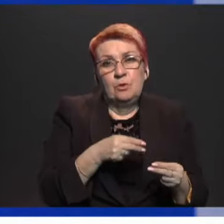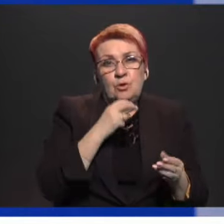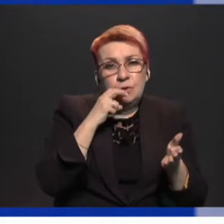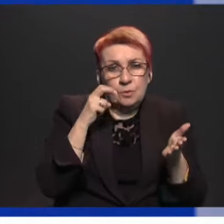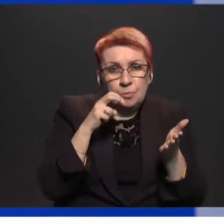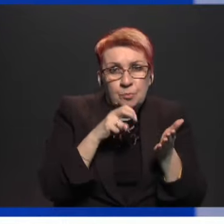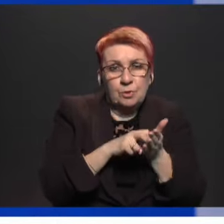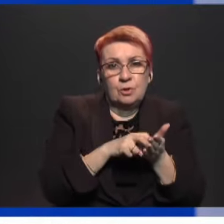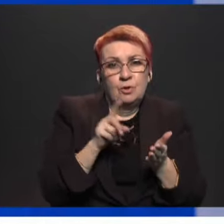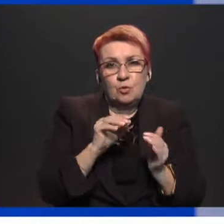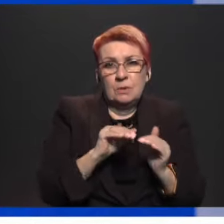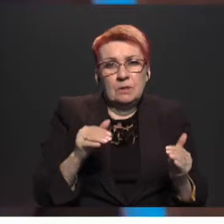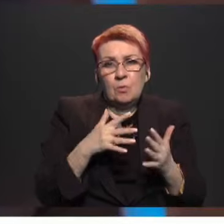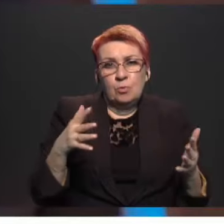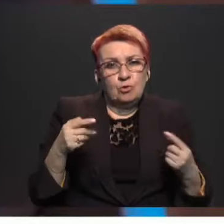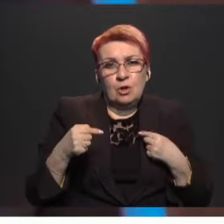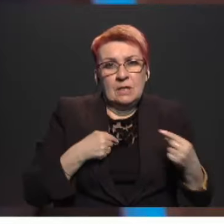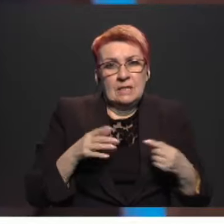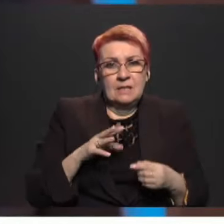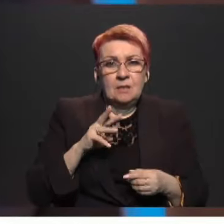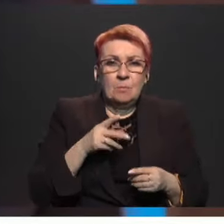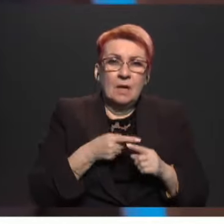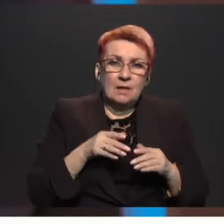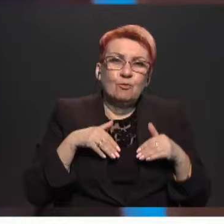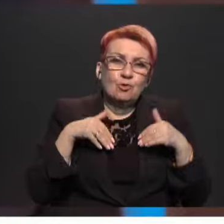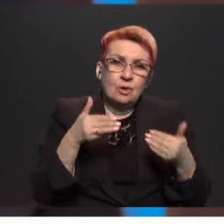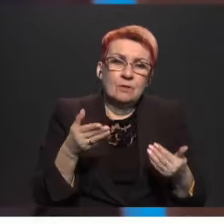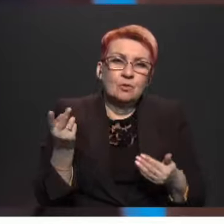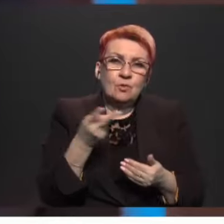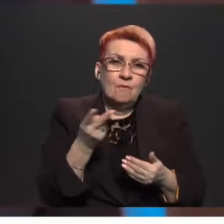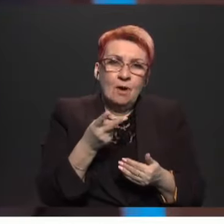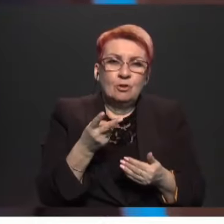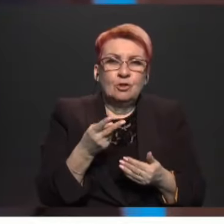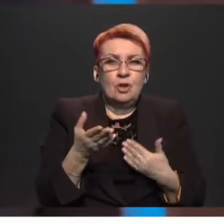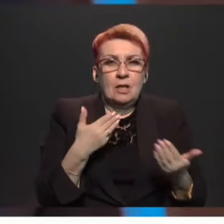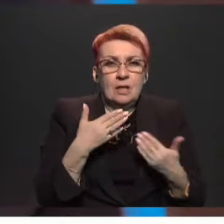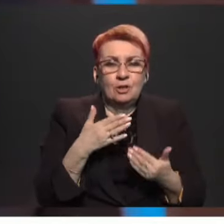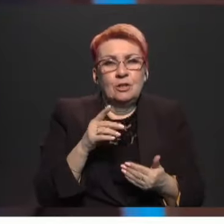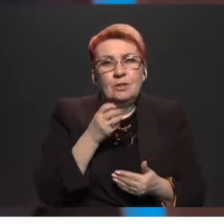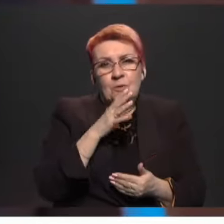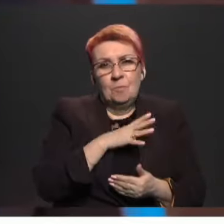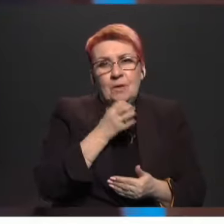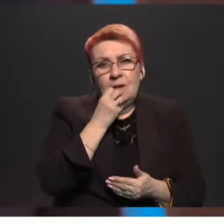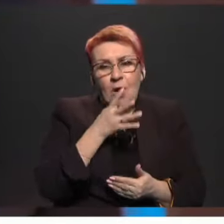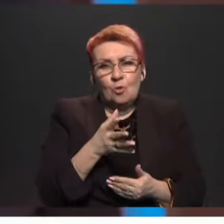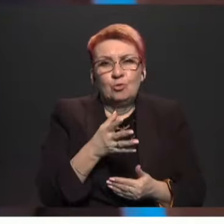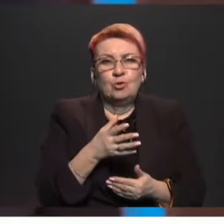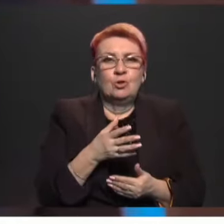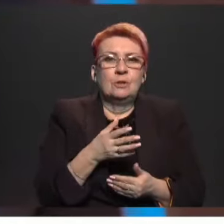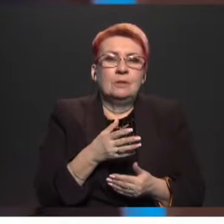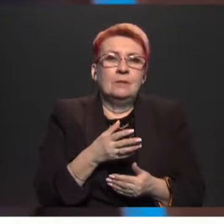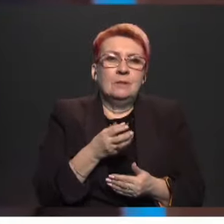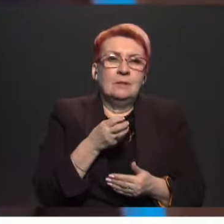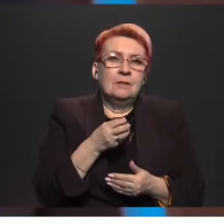чтобы больше дети не страдали от этого. И мы вам этого желаем, чтобы ваши отношения все-таки строились на хорошем, таком здоровом